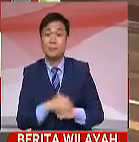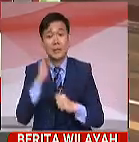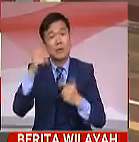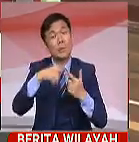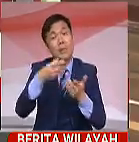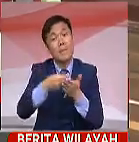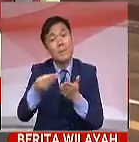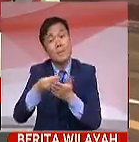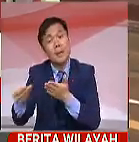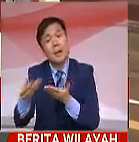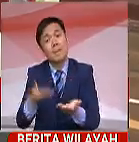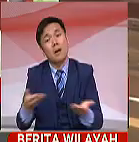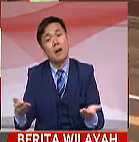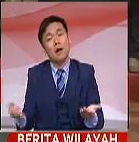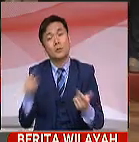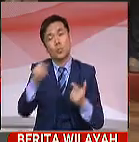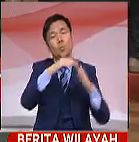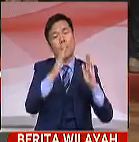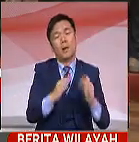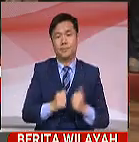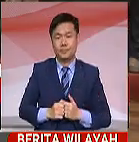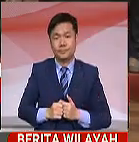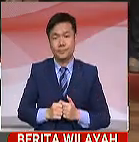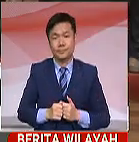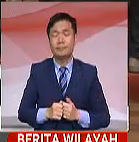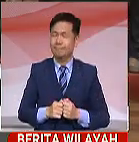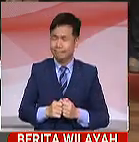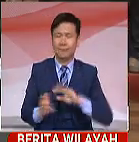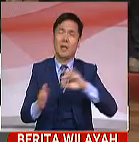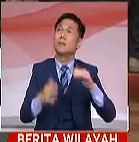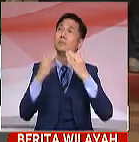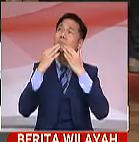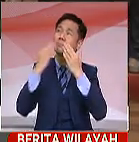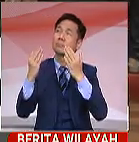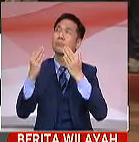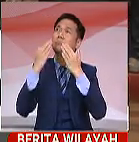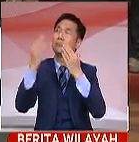pembelian barangan untuk keperluan di rumah. Syukur ialah dapat meringankan sikit